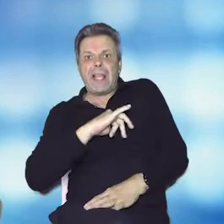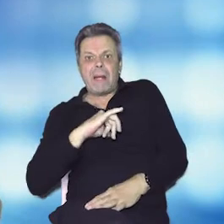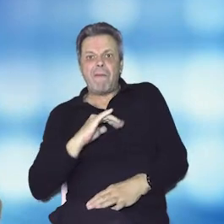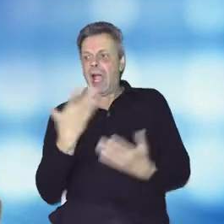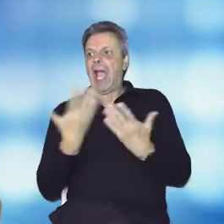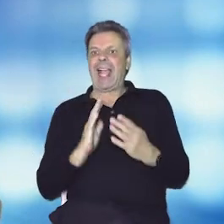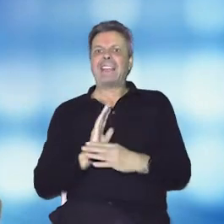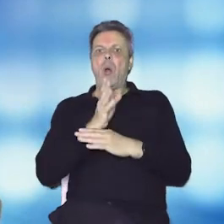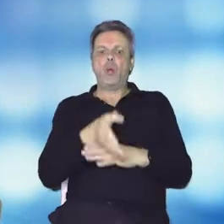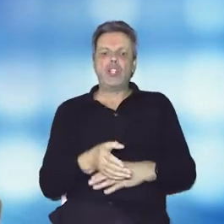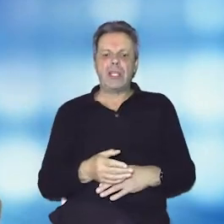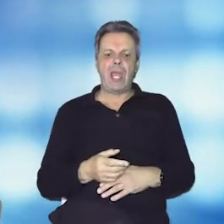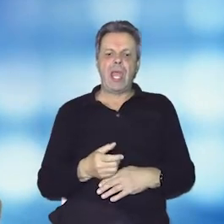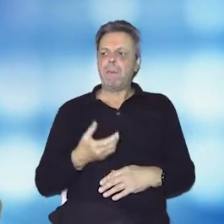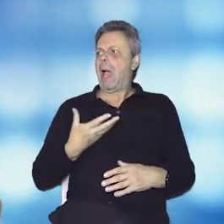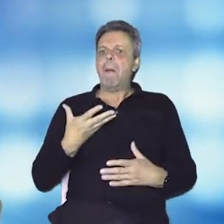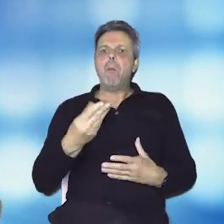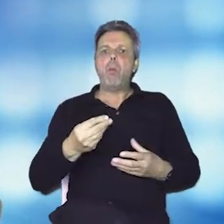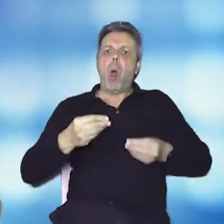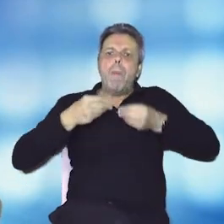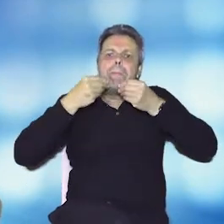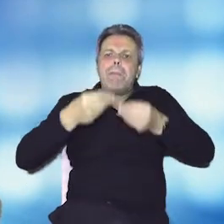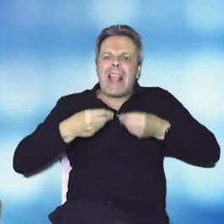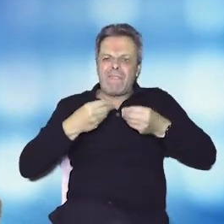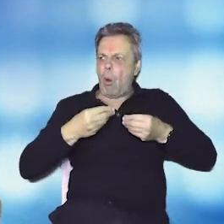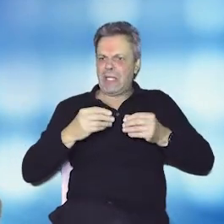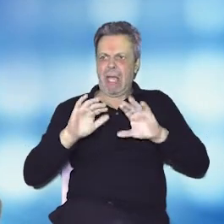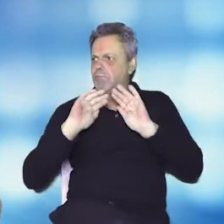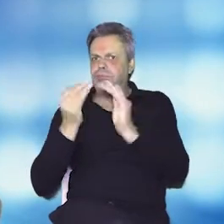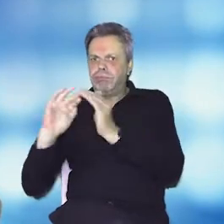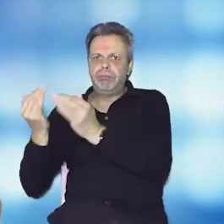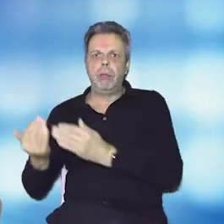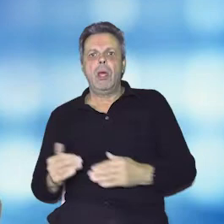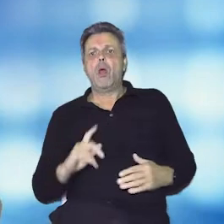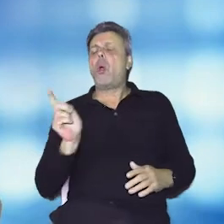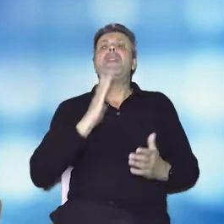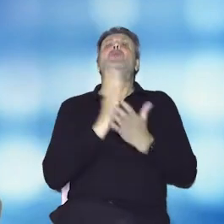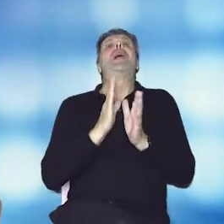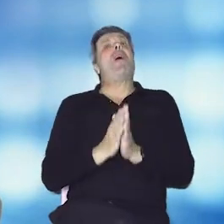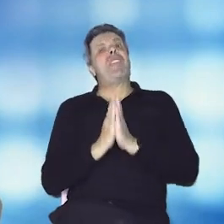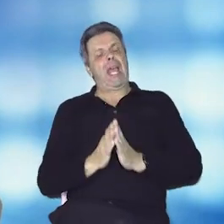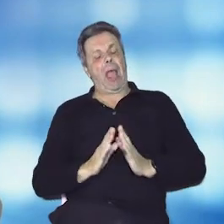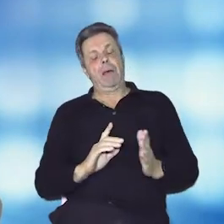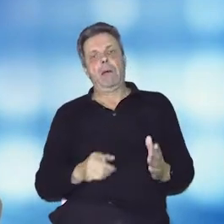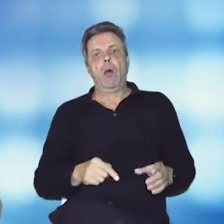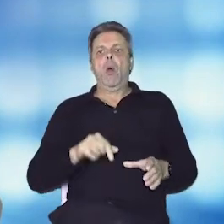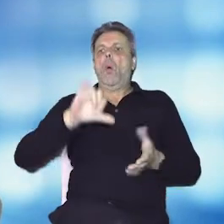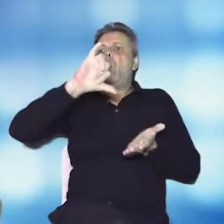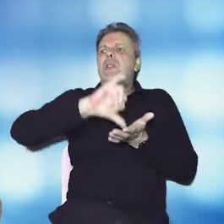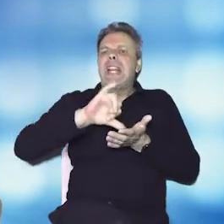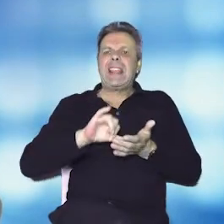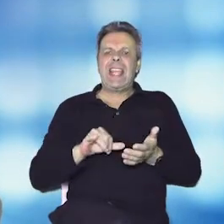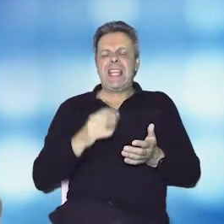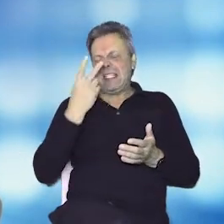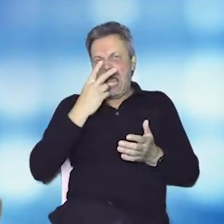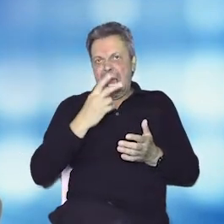uđe unutra, niz je predavaonica, uh-huh. koje nisu samo vjerskog karaktera. Uh-huh. U sredini, negdje sa